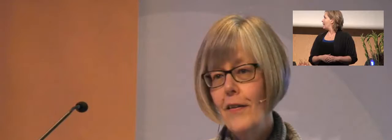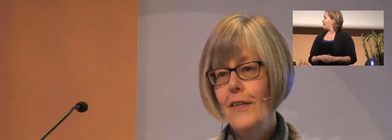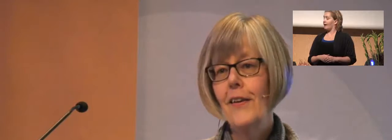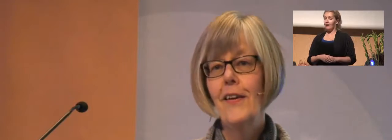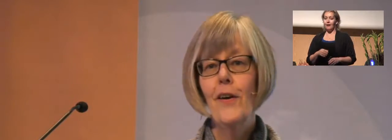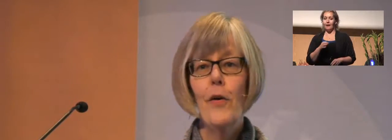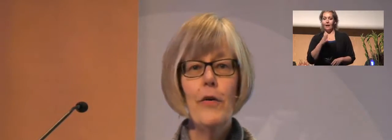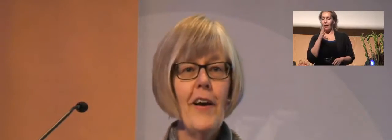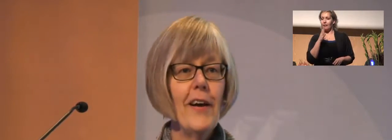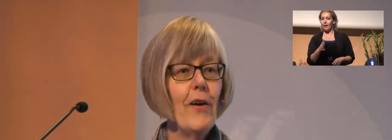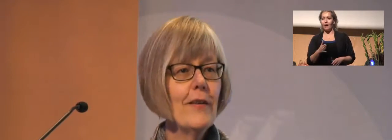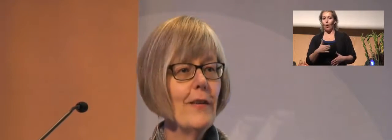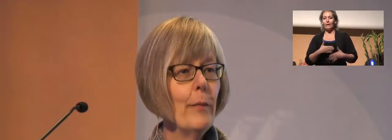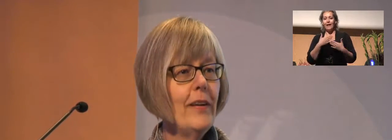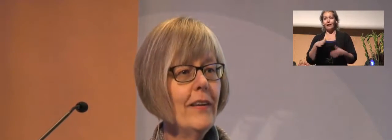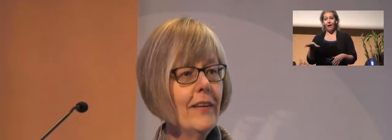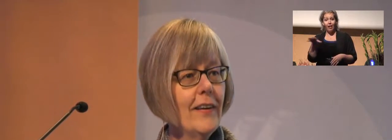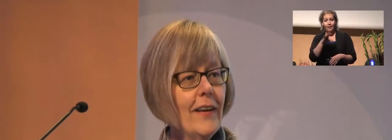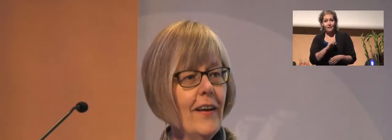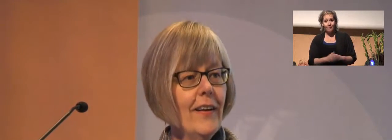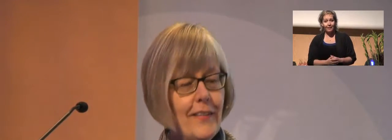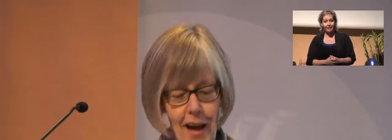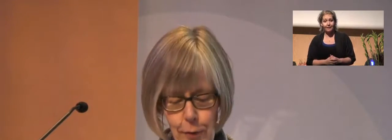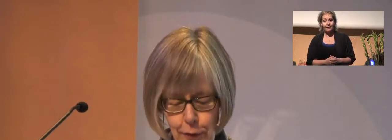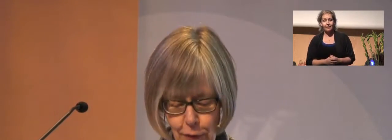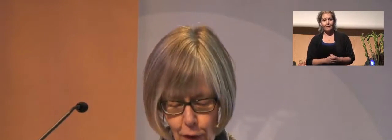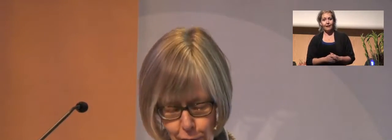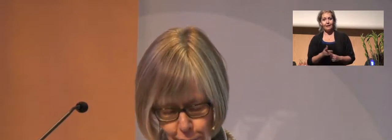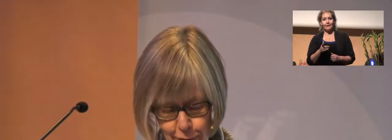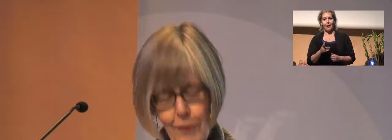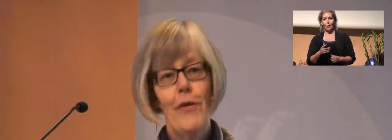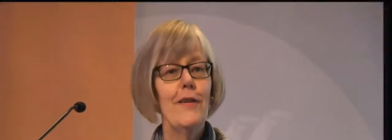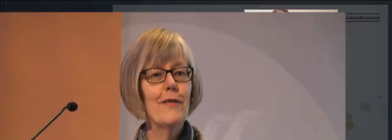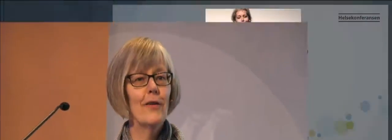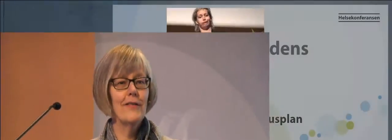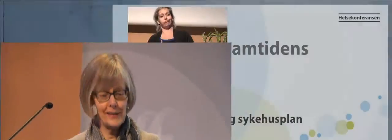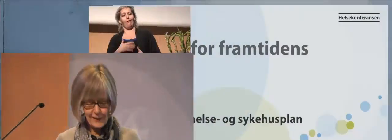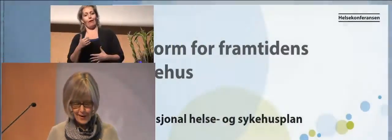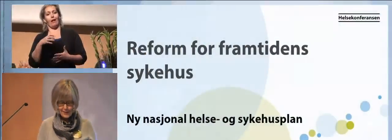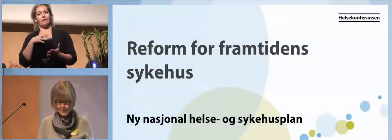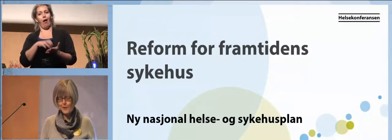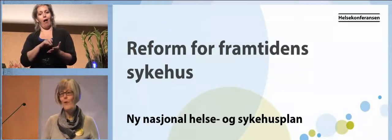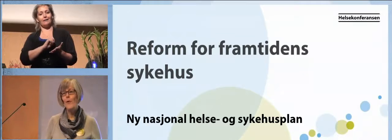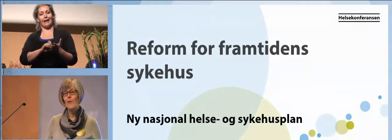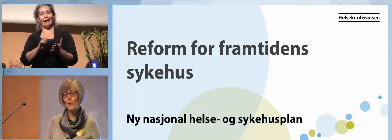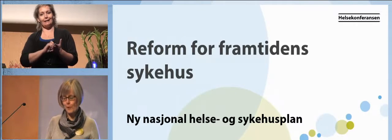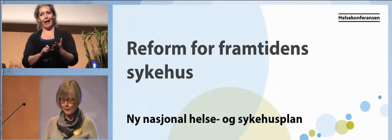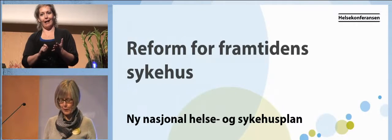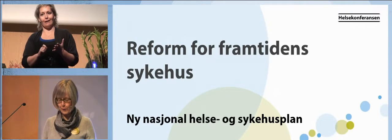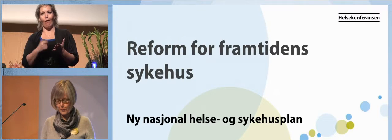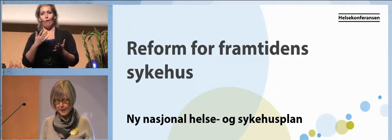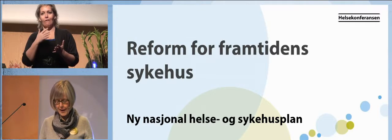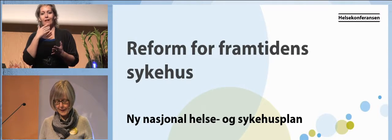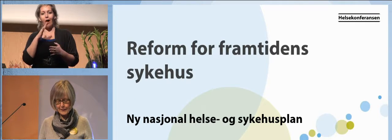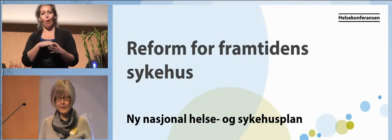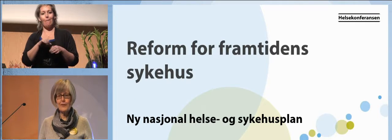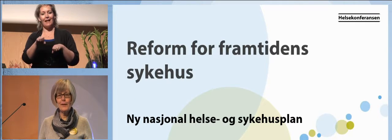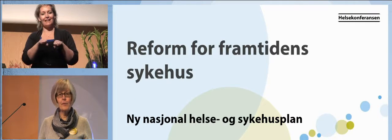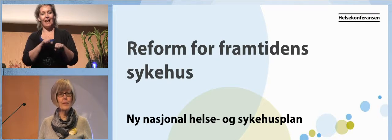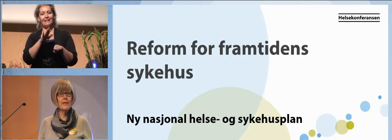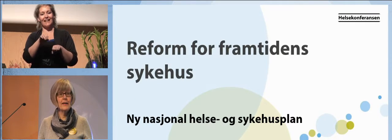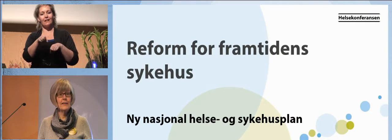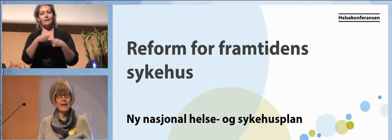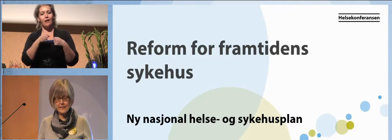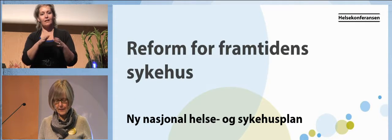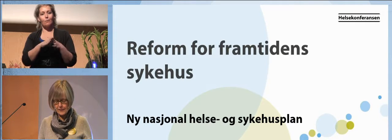Tack ska du ha. Och kära alla sammen. Det är ju stas för en statssekretär att få lov att snacka om regeringens satsning